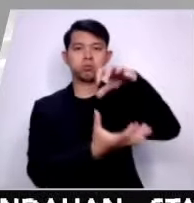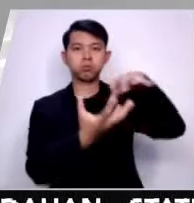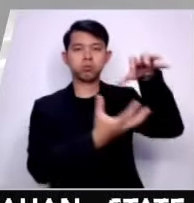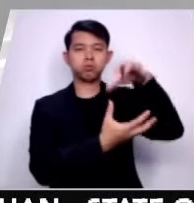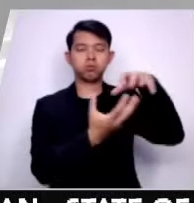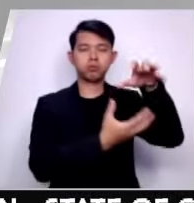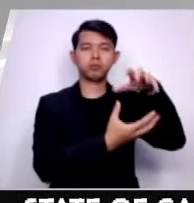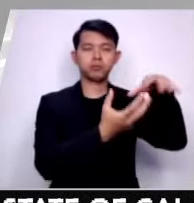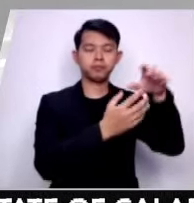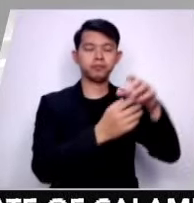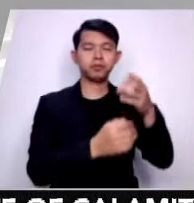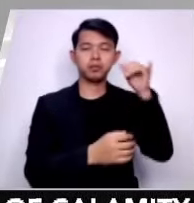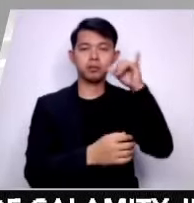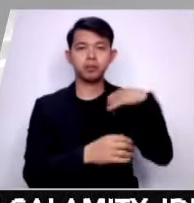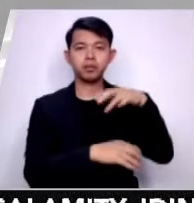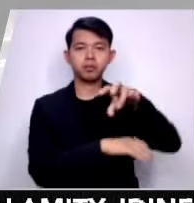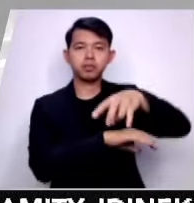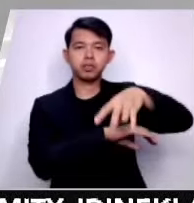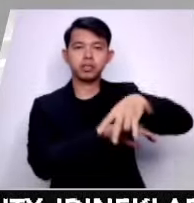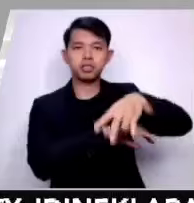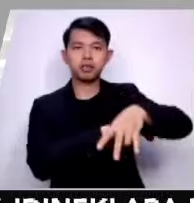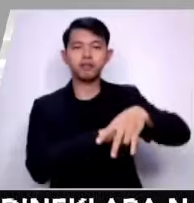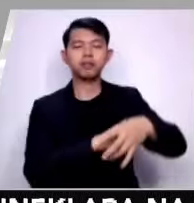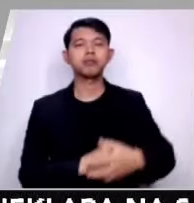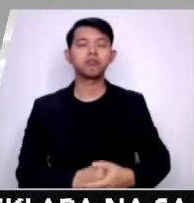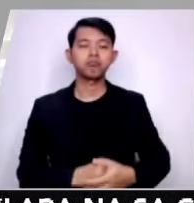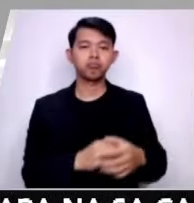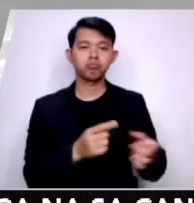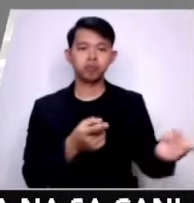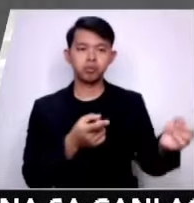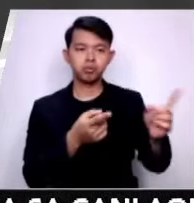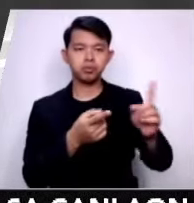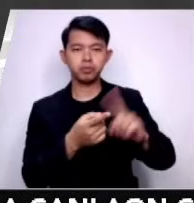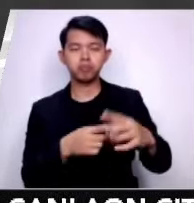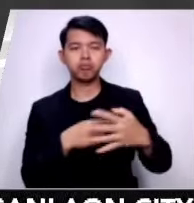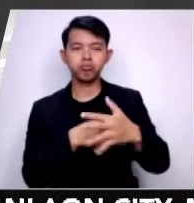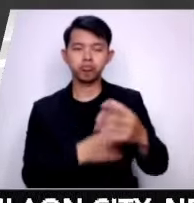kagabi. Hanggang sa magtuloy-tuloy ang pagsabog.